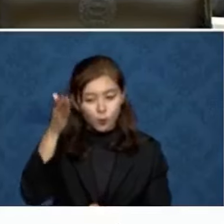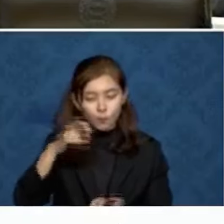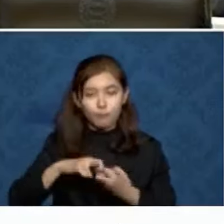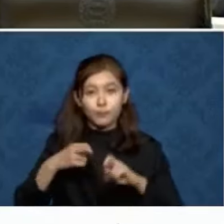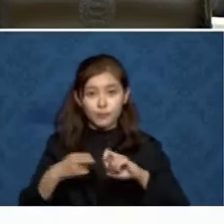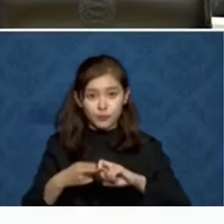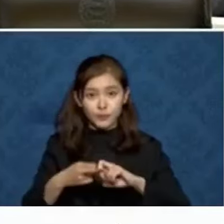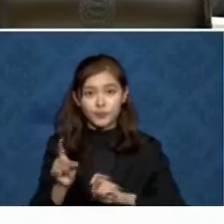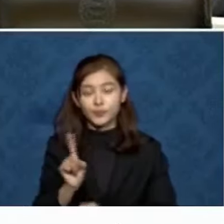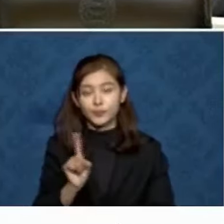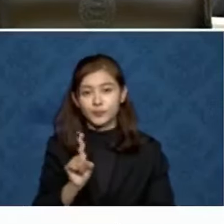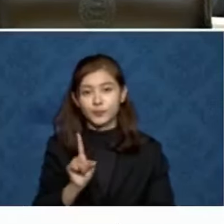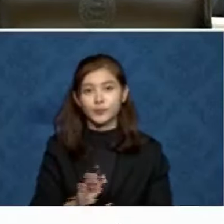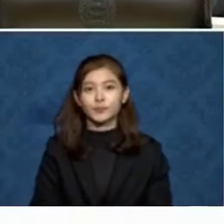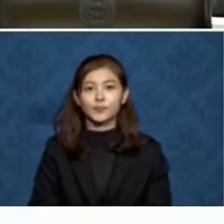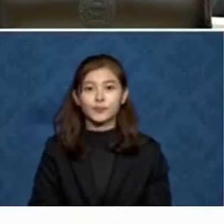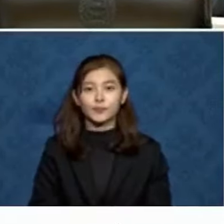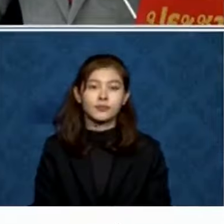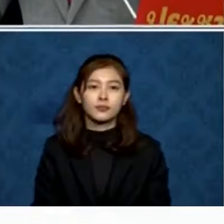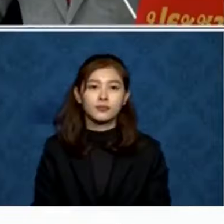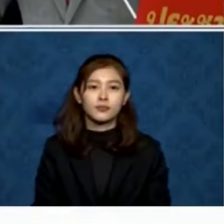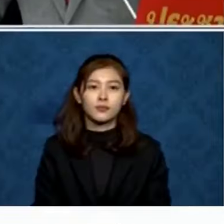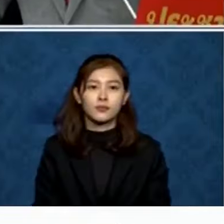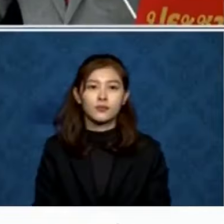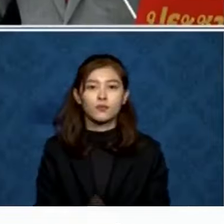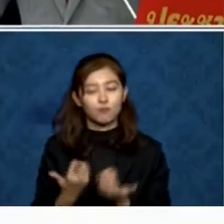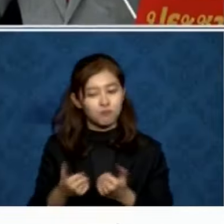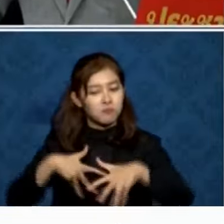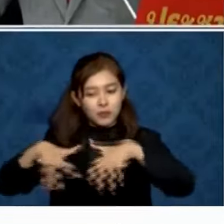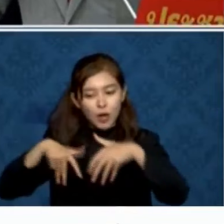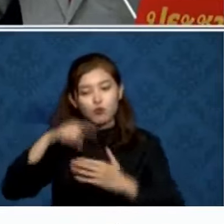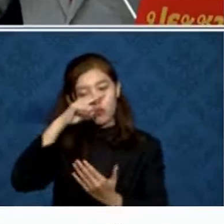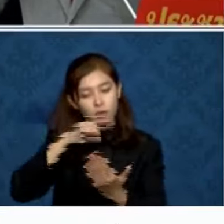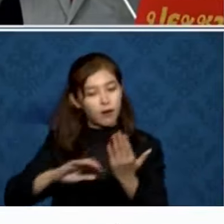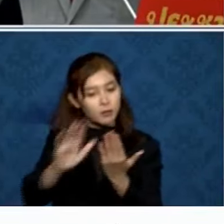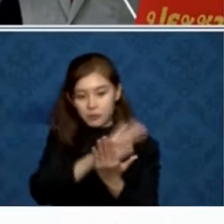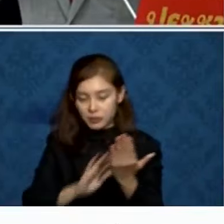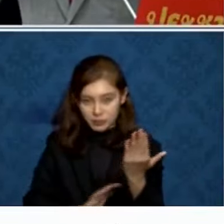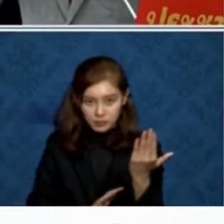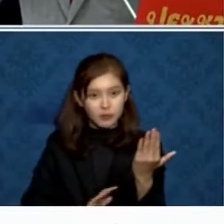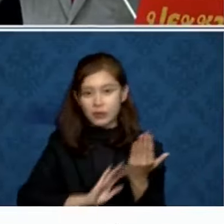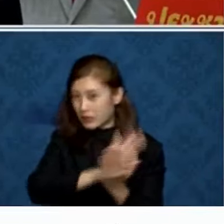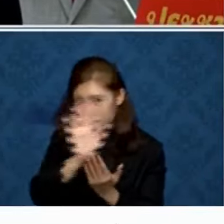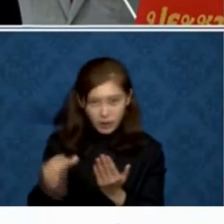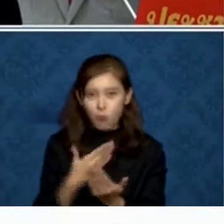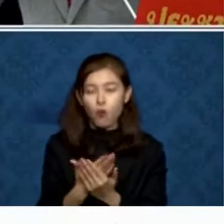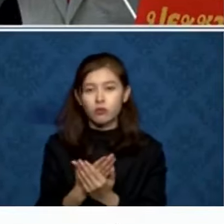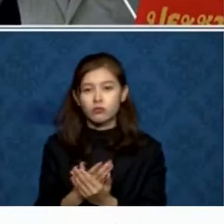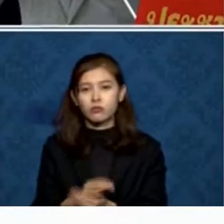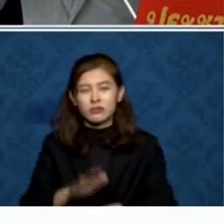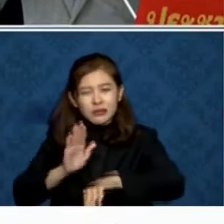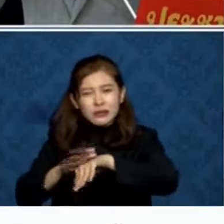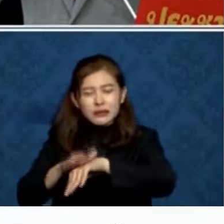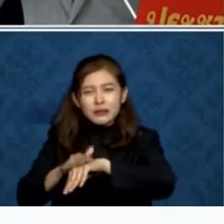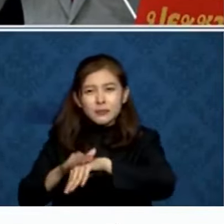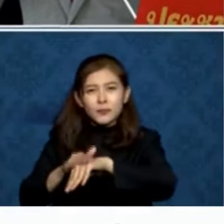เนี่ยกู้ 5.93แสนล้านบาทรัฐบาลนี้เอาไปรื้อกู้ใหม่ 6.93แสนล้านบาทก็เลยบอกว่าที่